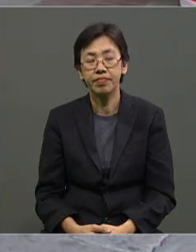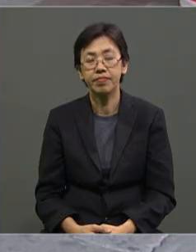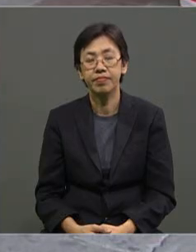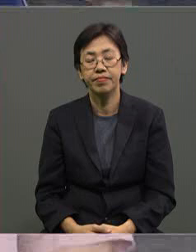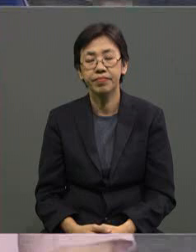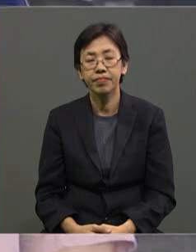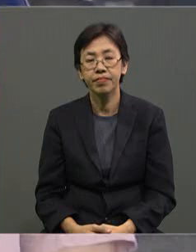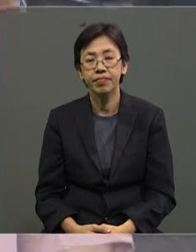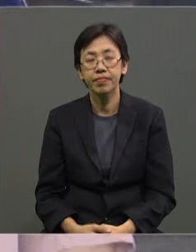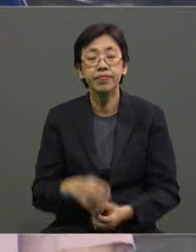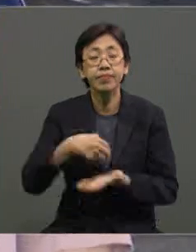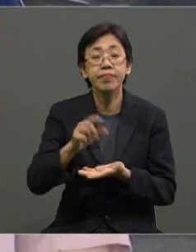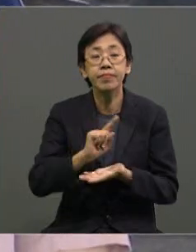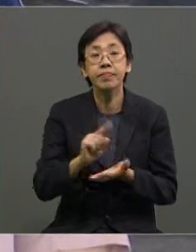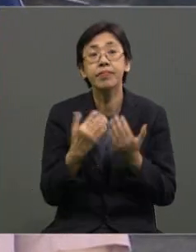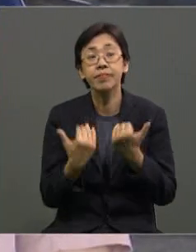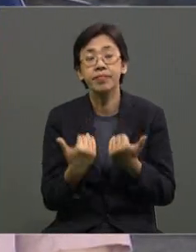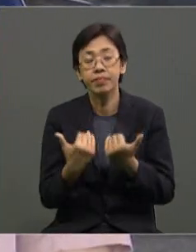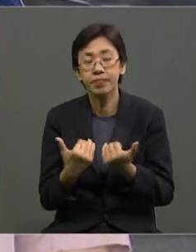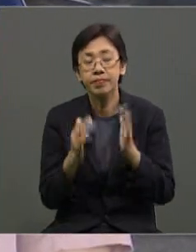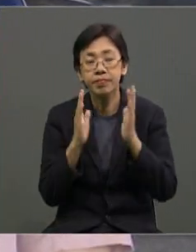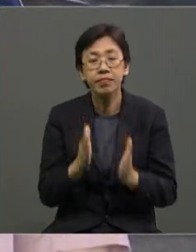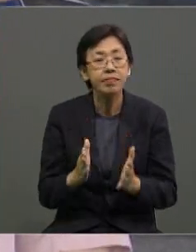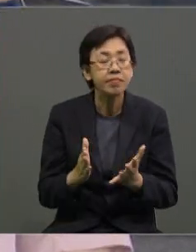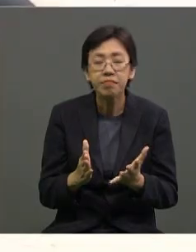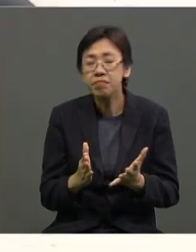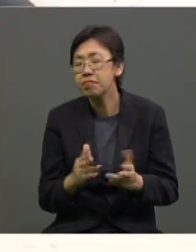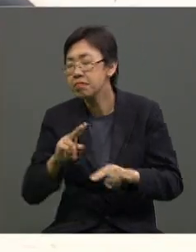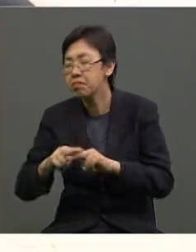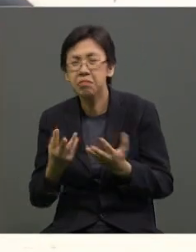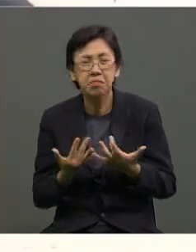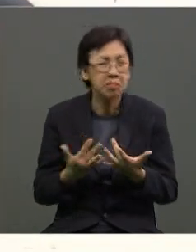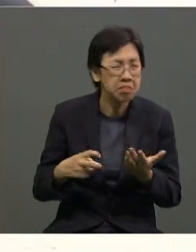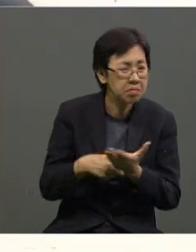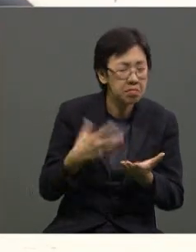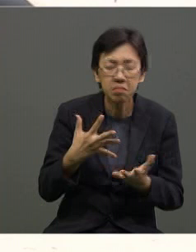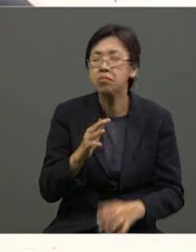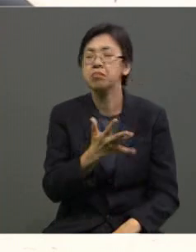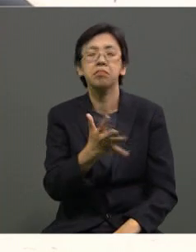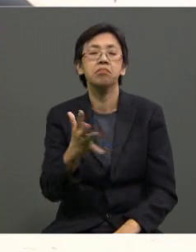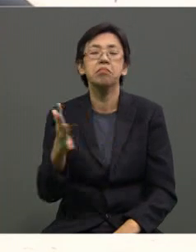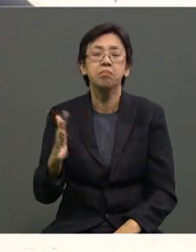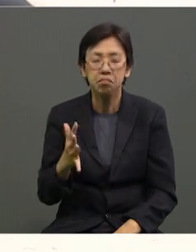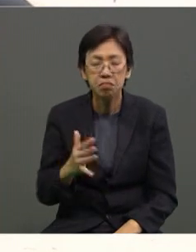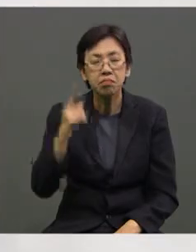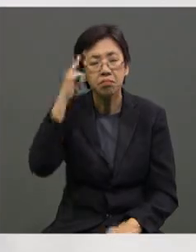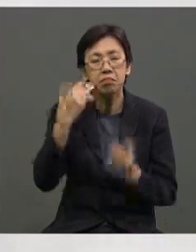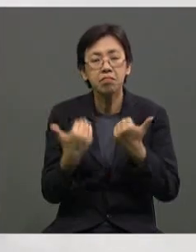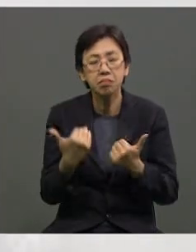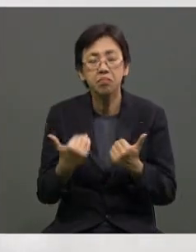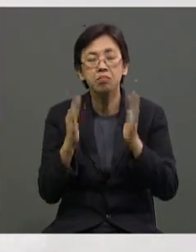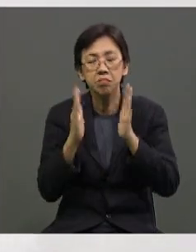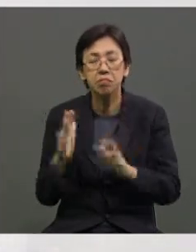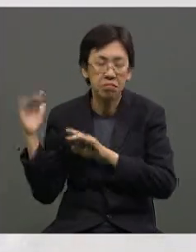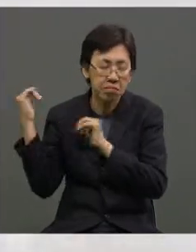นอกจากนี้นะคะยังยืนยันว่าตอนนี้เนี่ยไม่มีผู้โดยสารตกค้างนะคะสำหรับในพื้นที่แล้วก็คาดการณ์ว่าวันนี้จะมีผู้โ